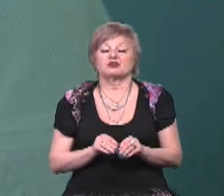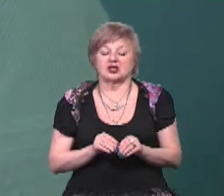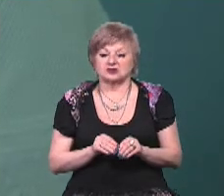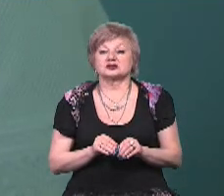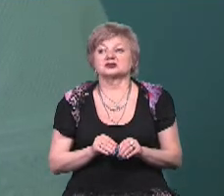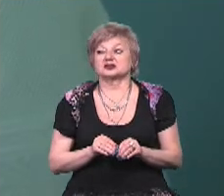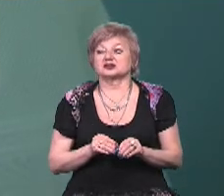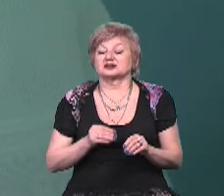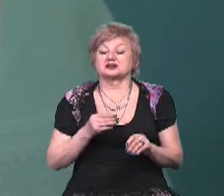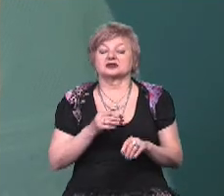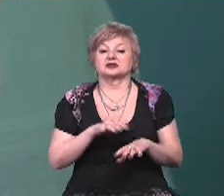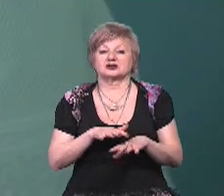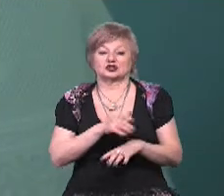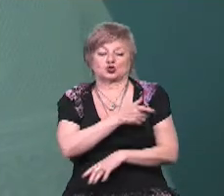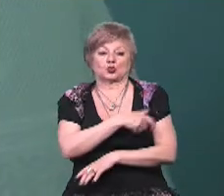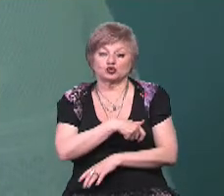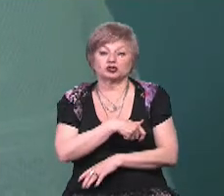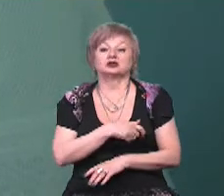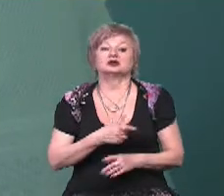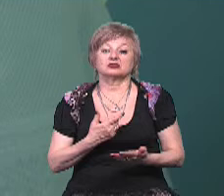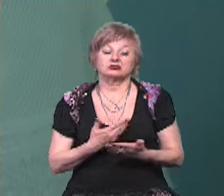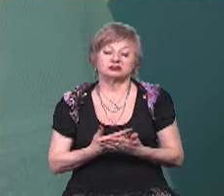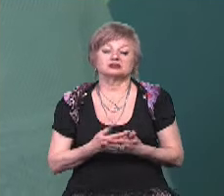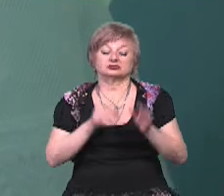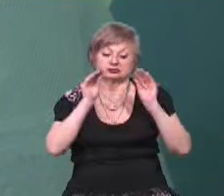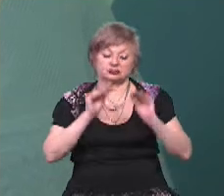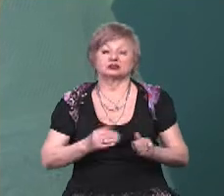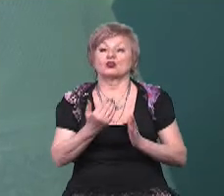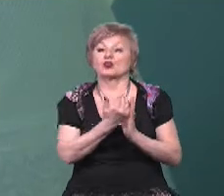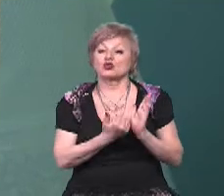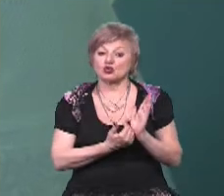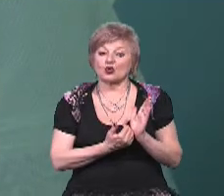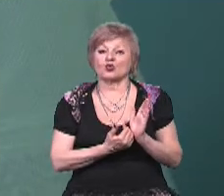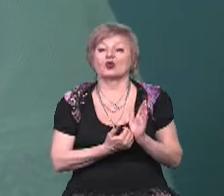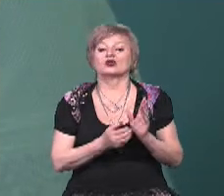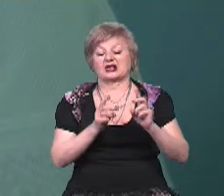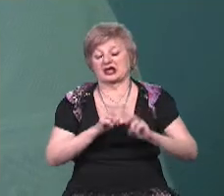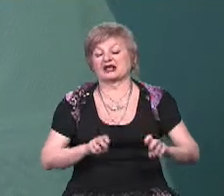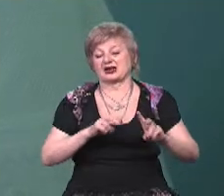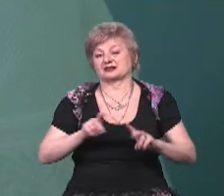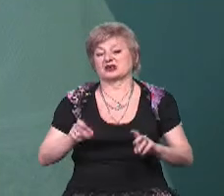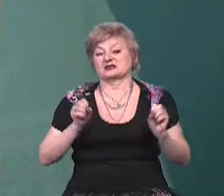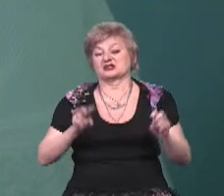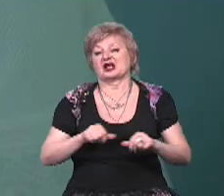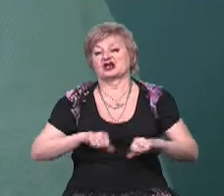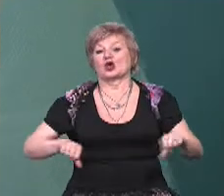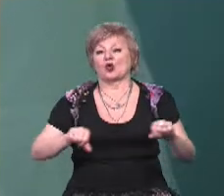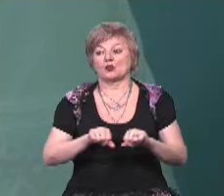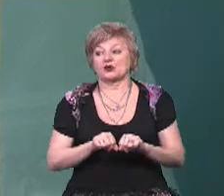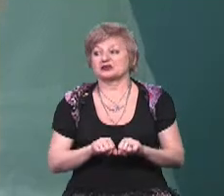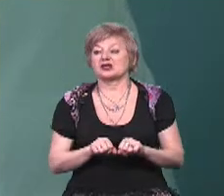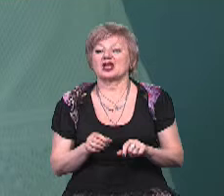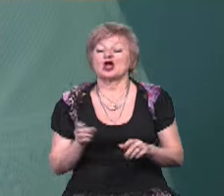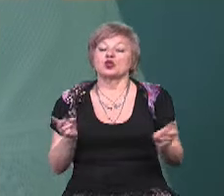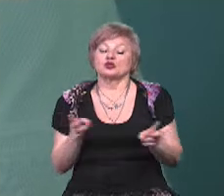які мають статус народних дружин, зазначено фіксують, складають протоколи, і ці протоколи знаходять до розгляду ініціативної комісії. Тобто там є співпраця